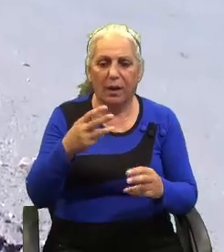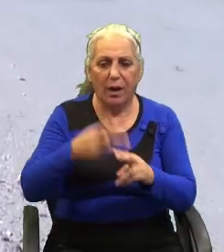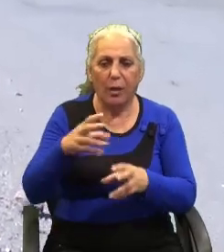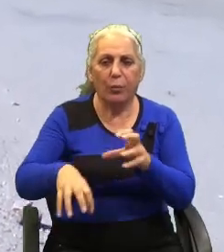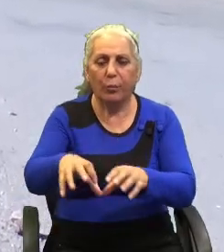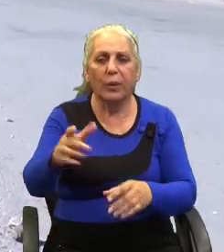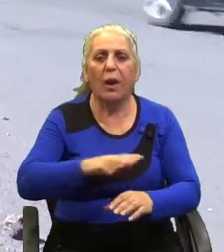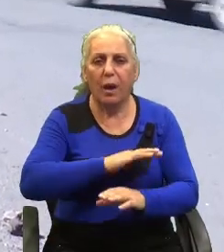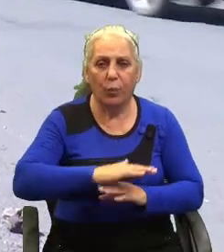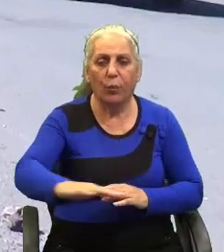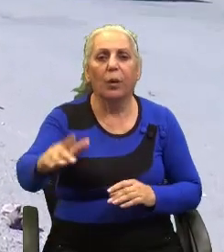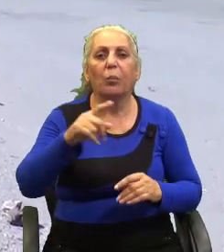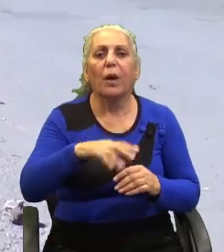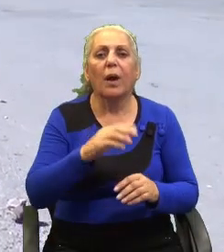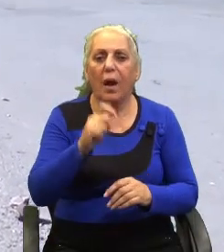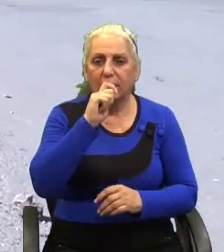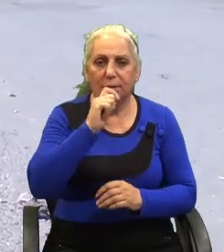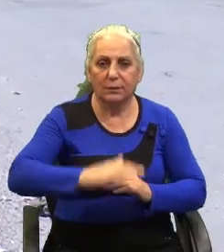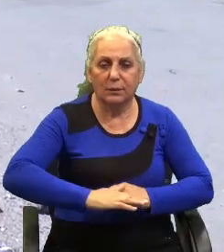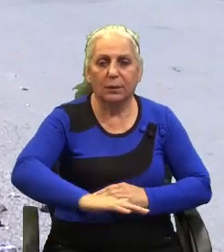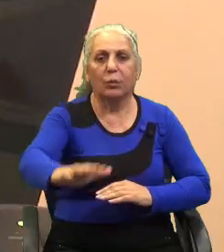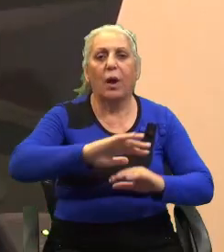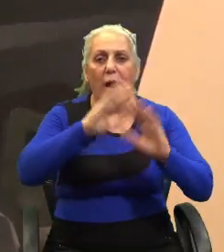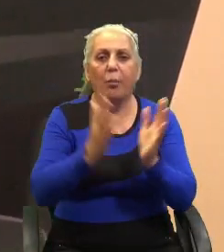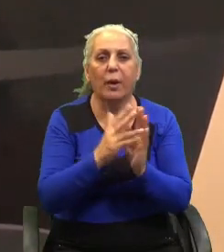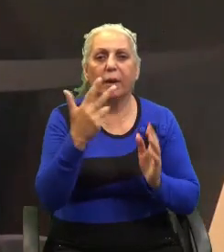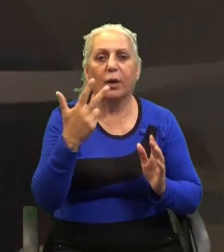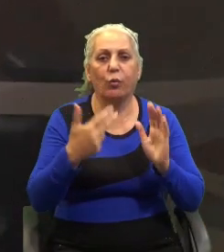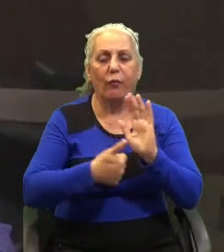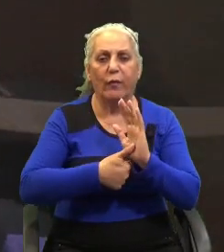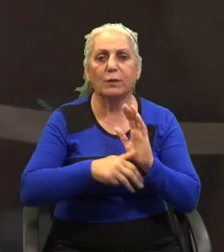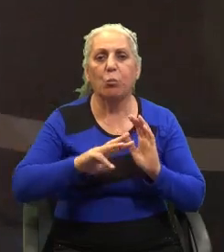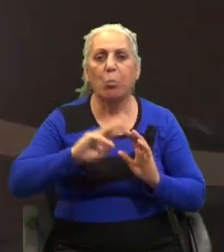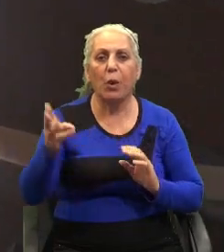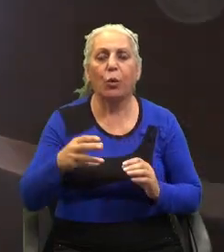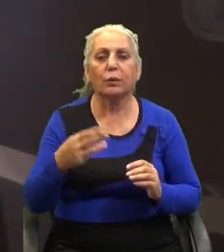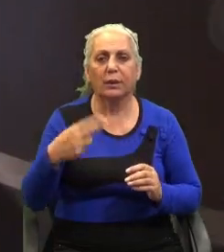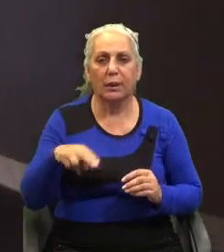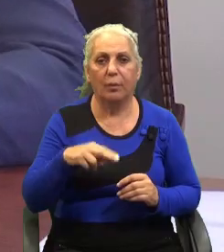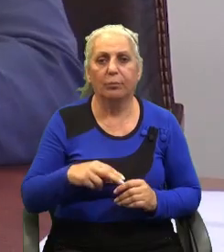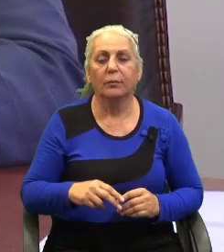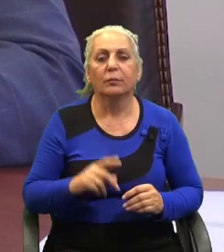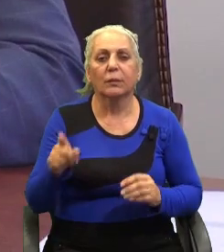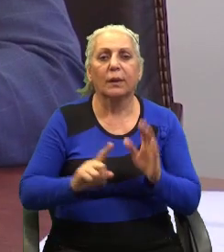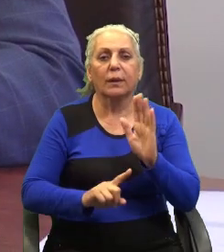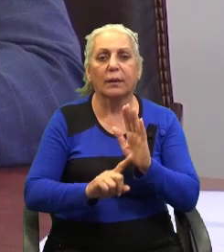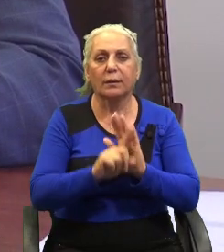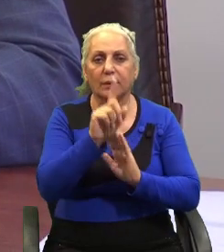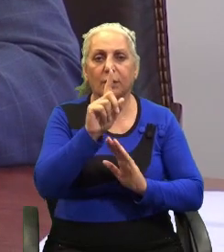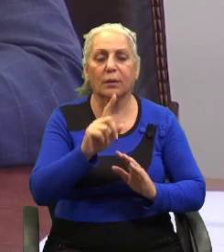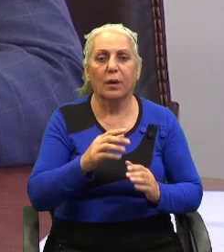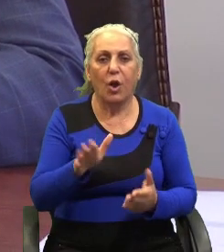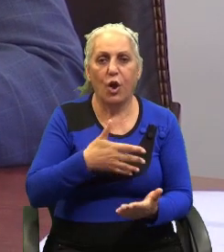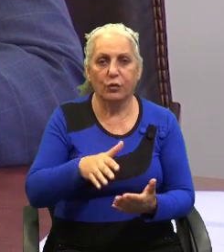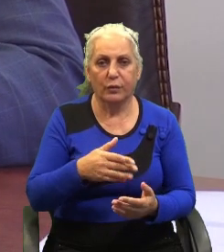մայթերի ասֆալտապատման արժեքն էլ 36 միլիոն դրամ է։ Սրանք նախահաշվային թվերն են։ Մի ծրագրով